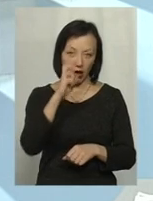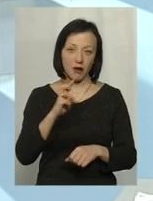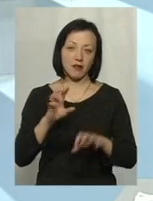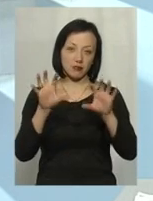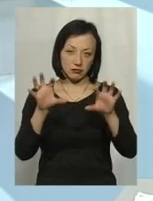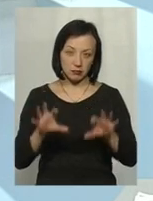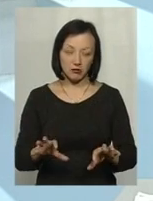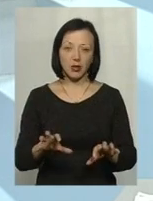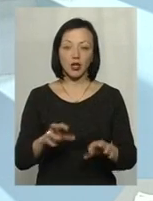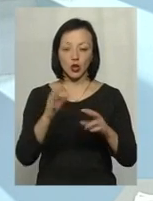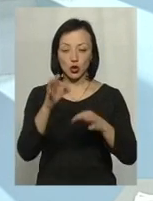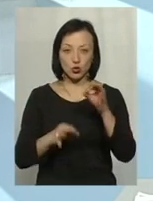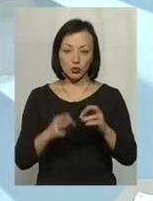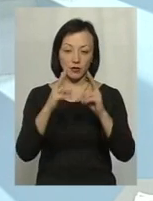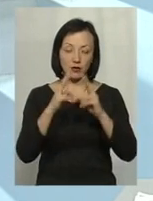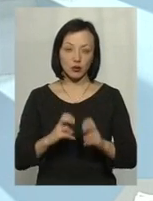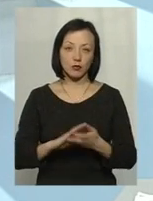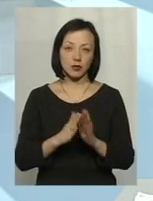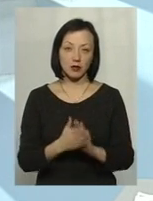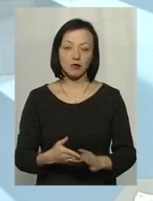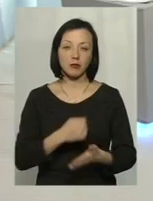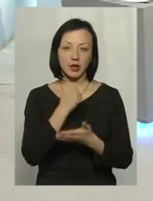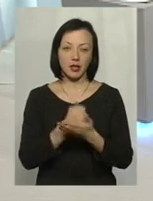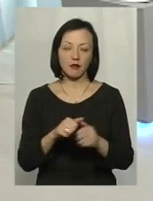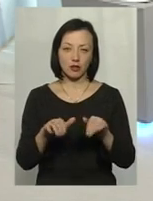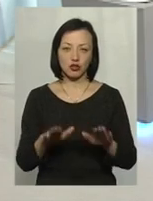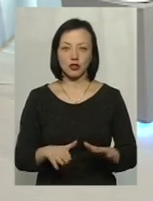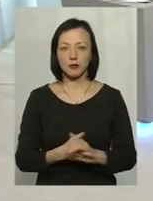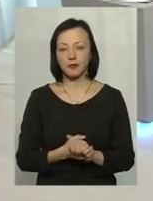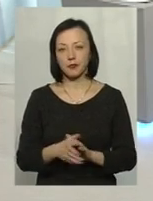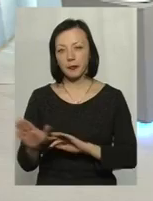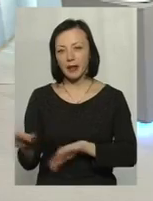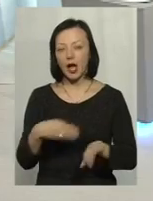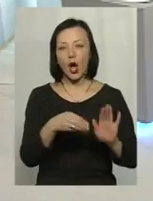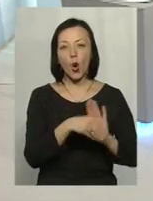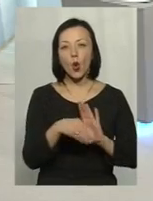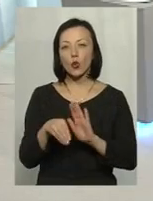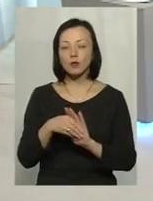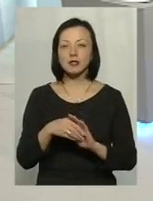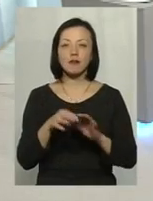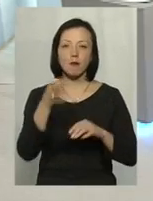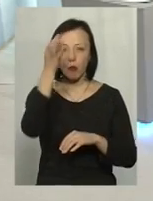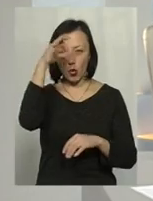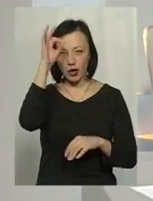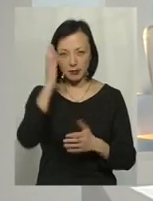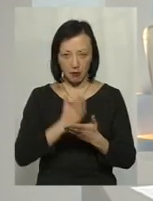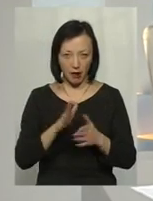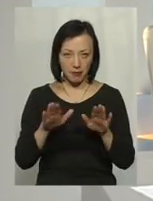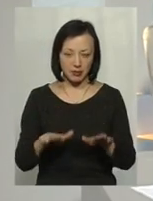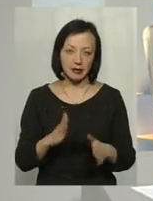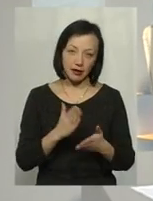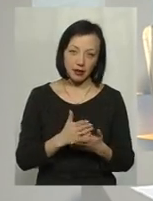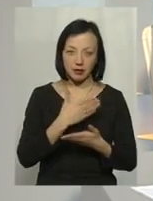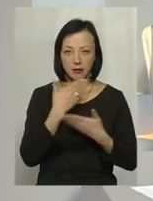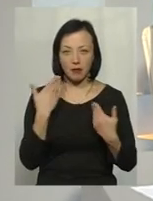вивчивши всі обставини, прийняв відповідні законні рішення. Корупція в поліції. Чи має вона місце на Хмельниччині? Яка, власне,